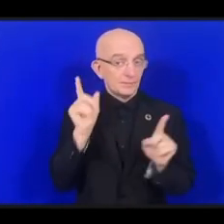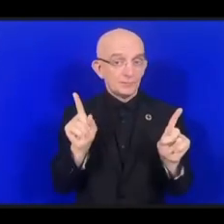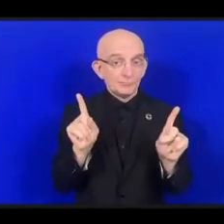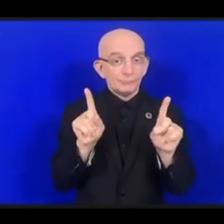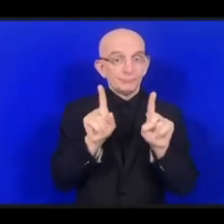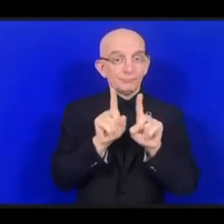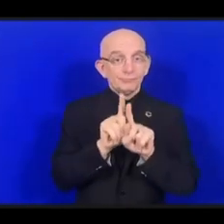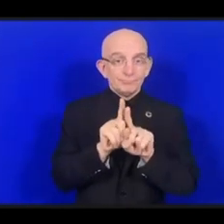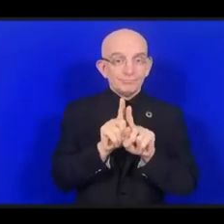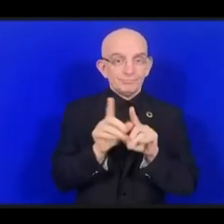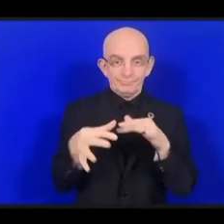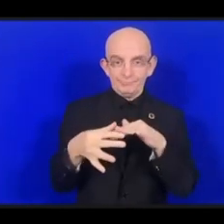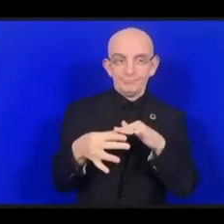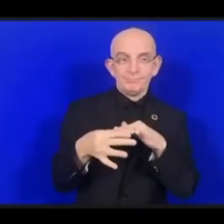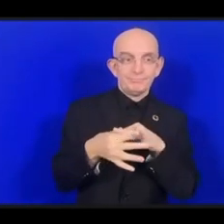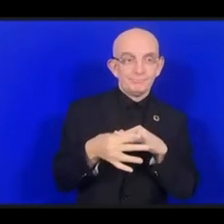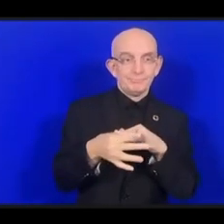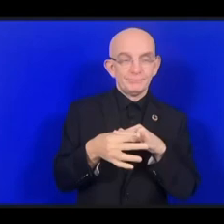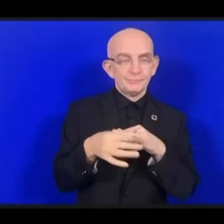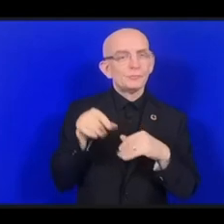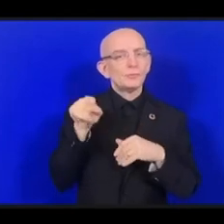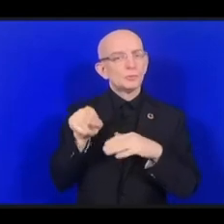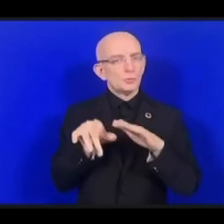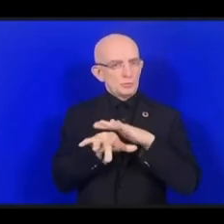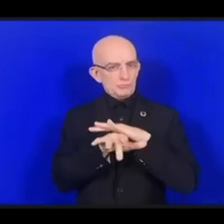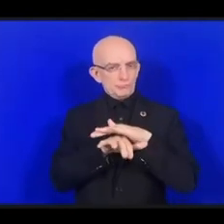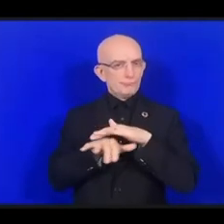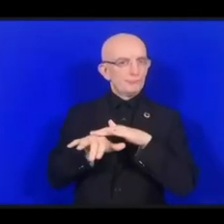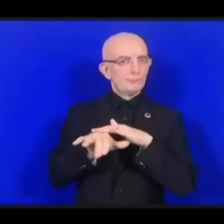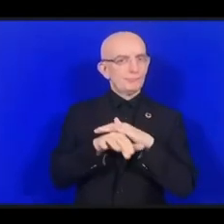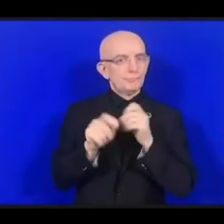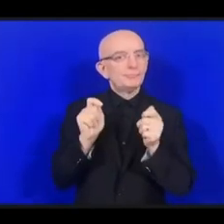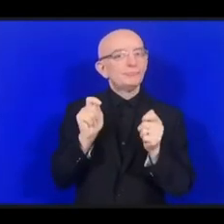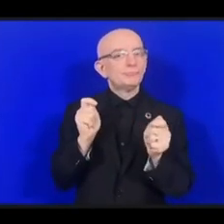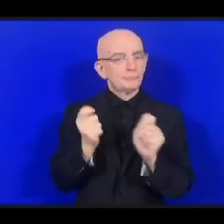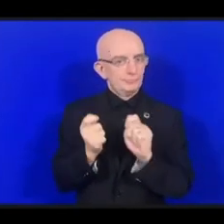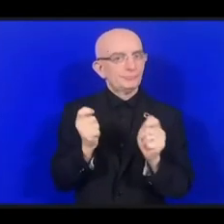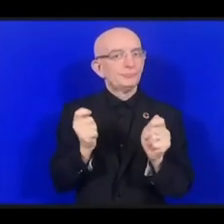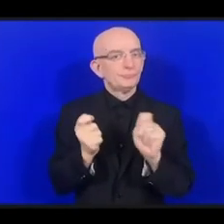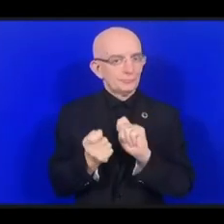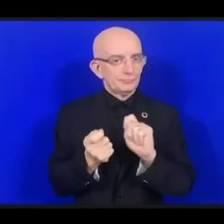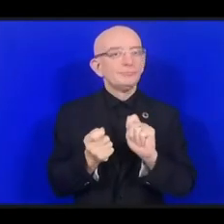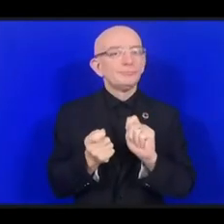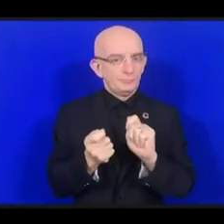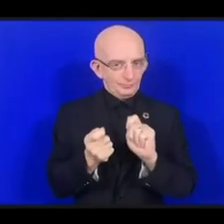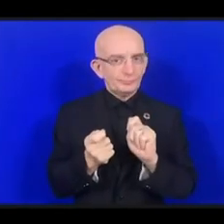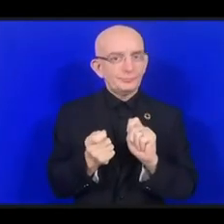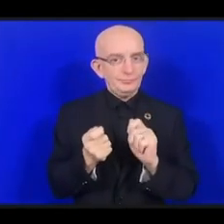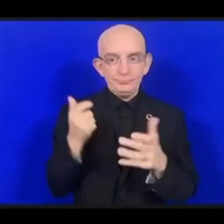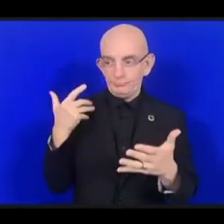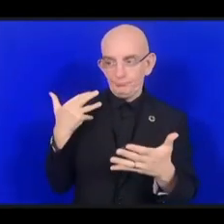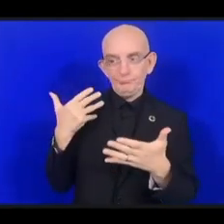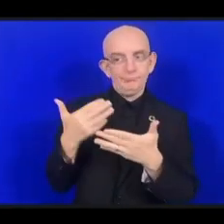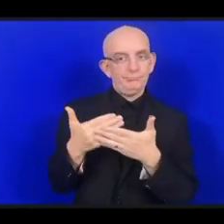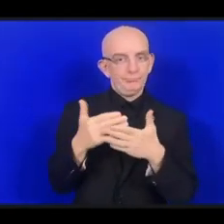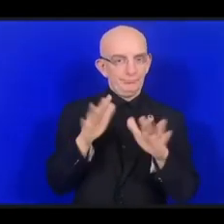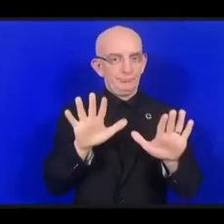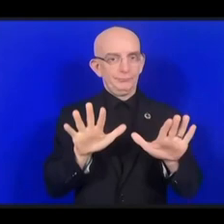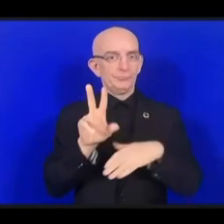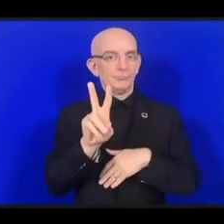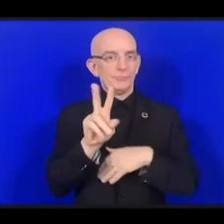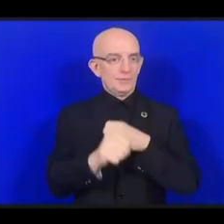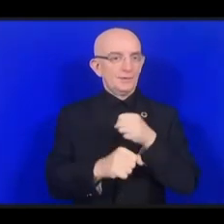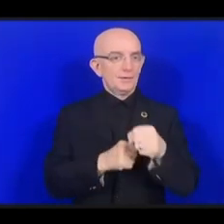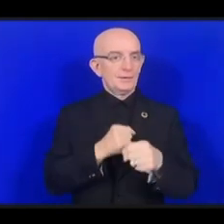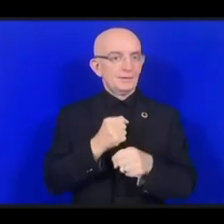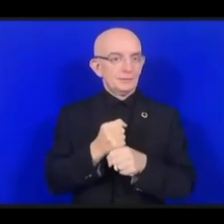femme encore une fois cela a radicalement changé il y a 12 ans